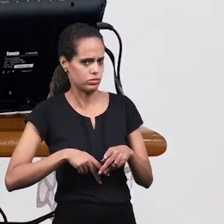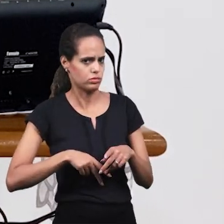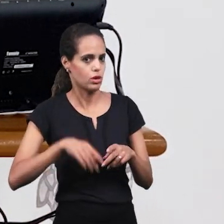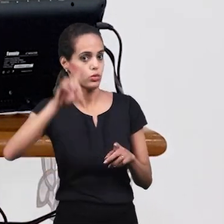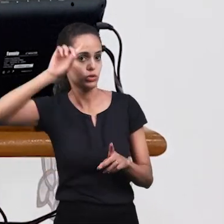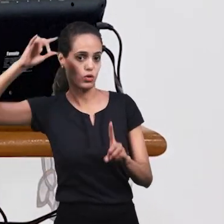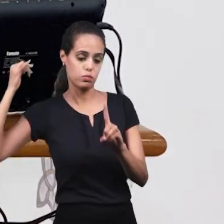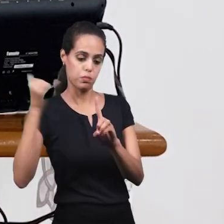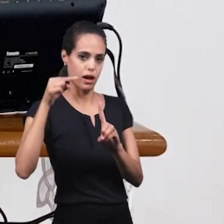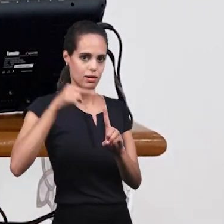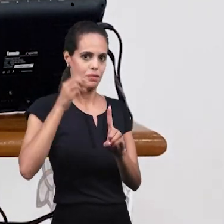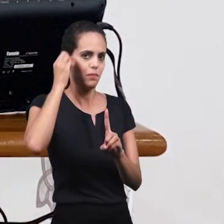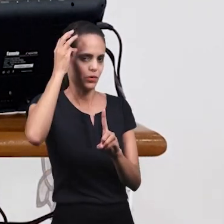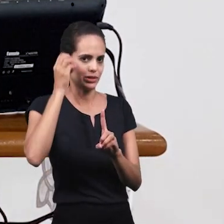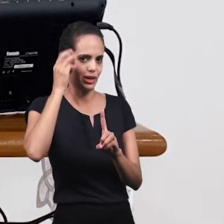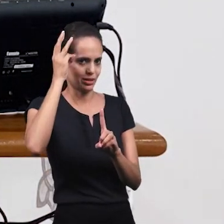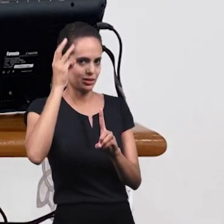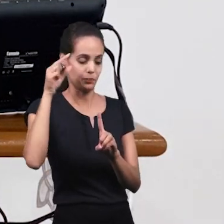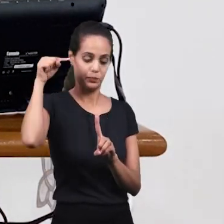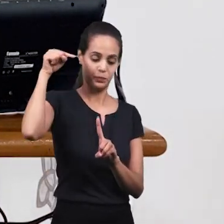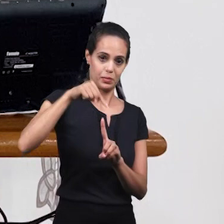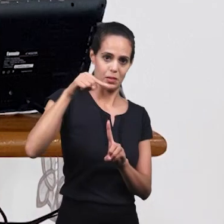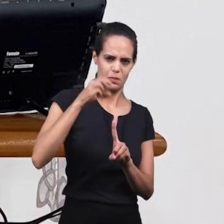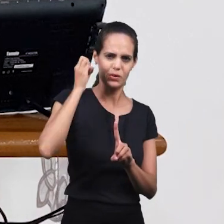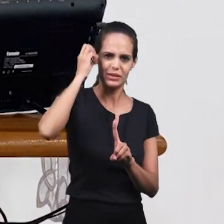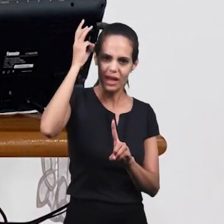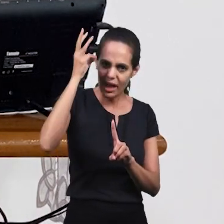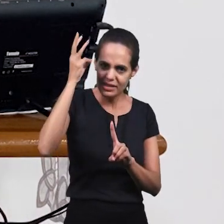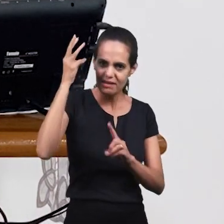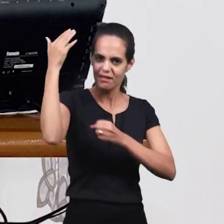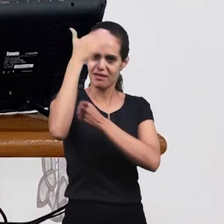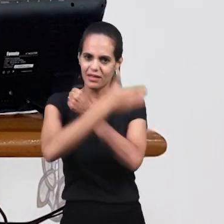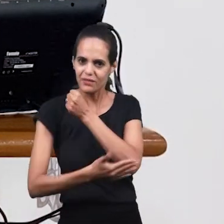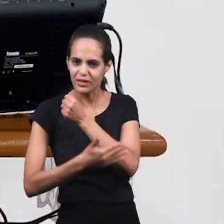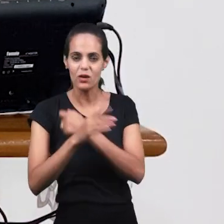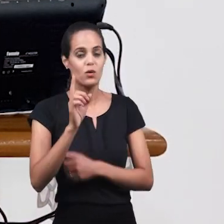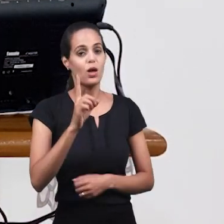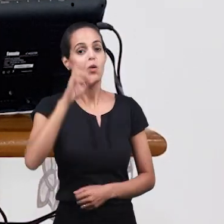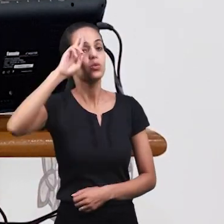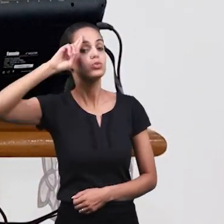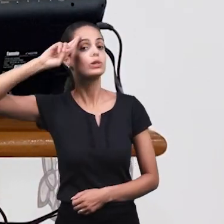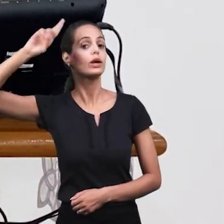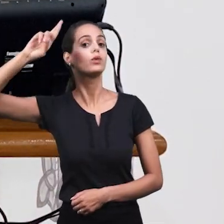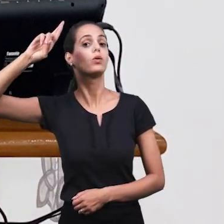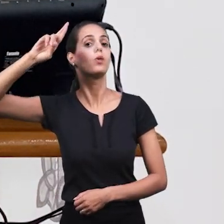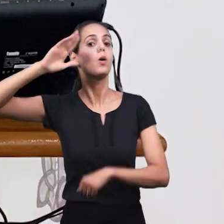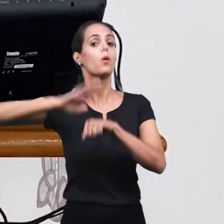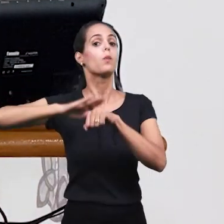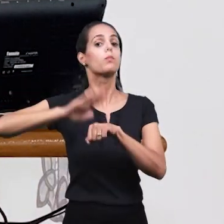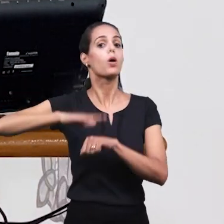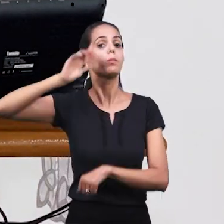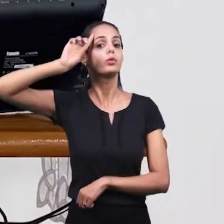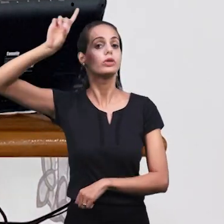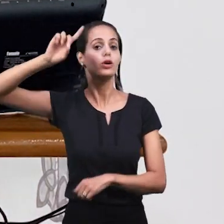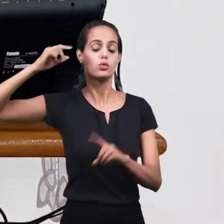la voix du Seigneur. Tu vas dire ceci. Et quel était le message? Qu'était